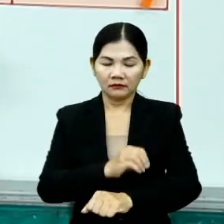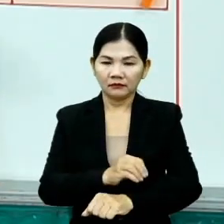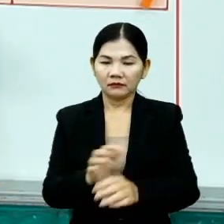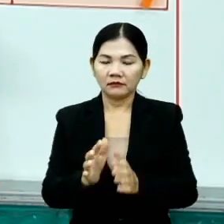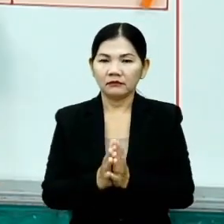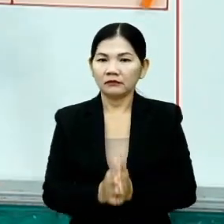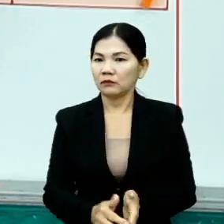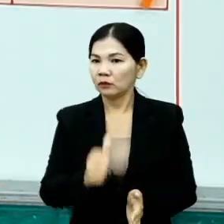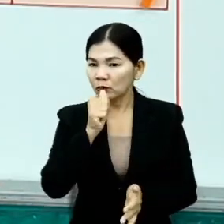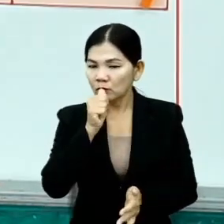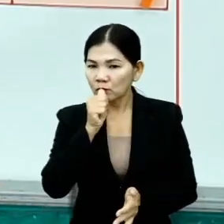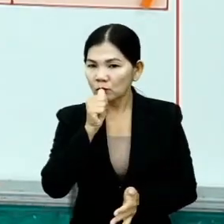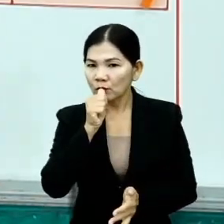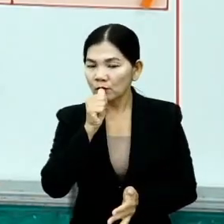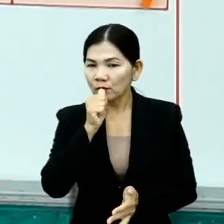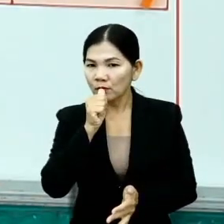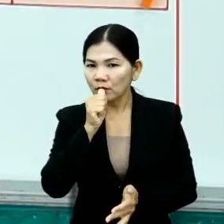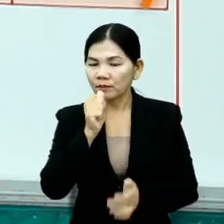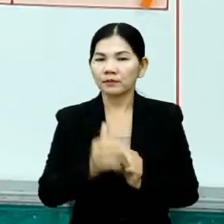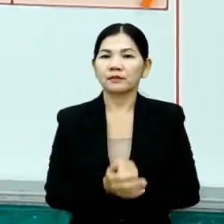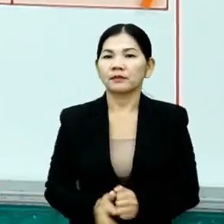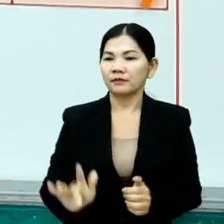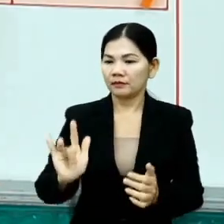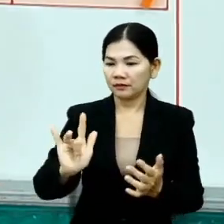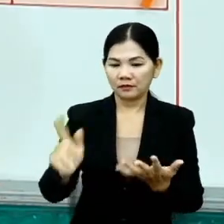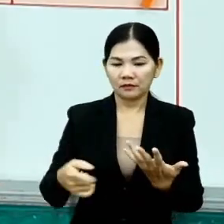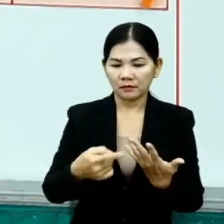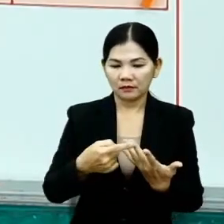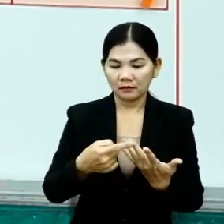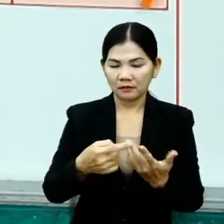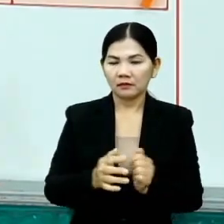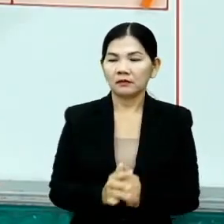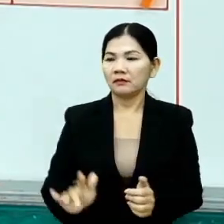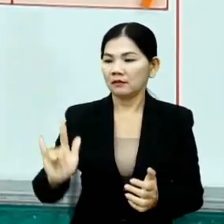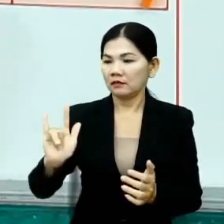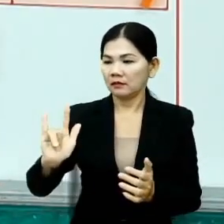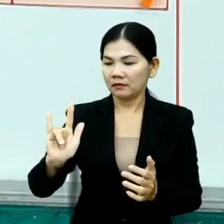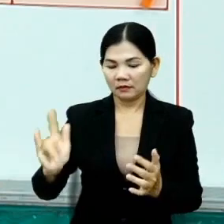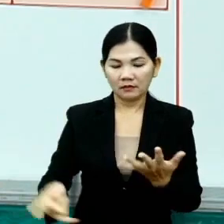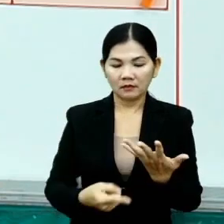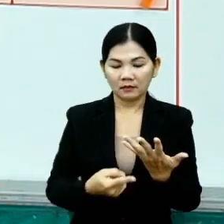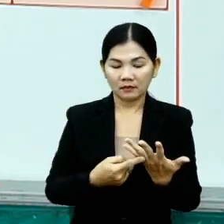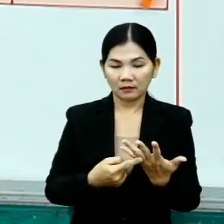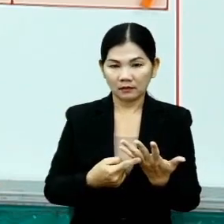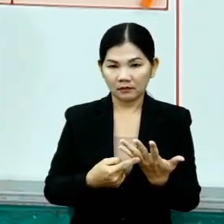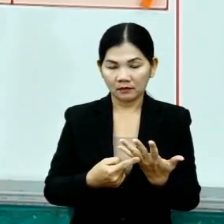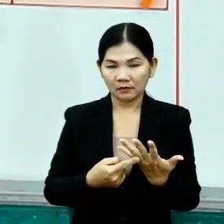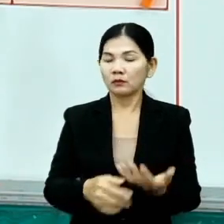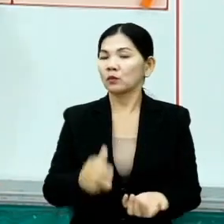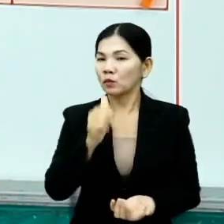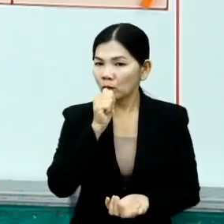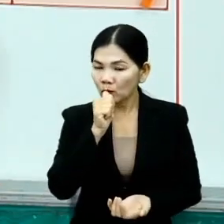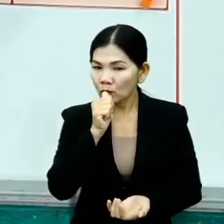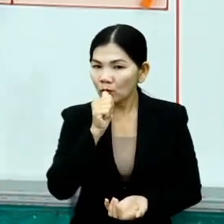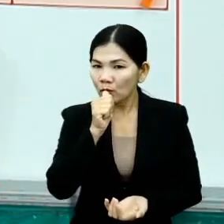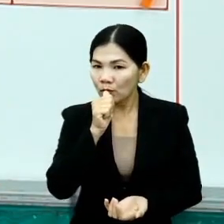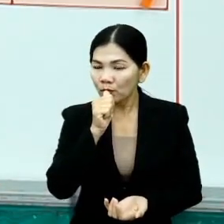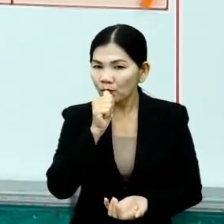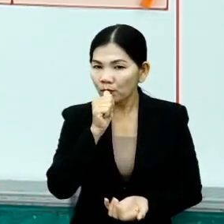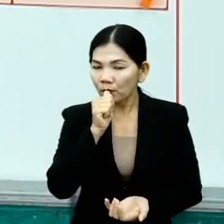đấm bài bo ấm bầm bo ấu